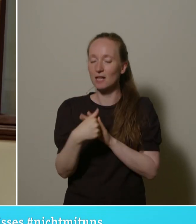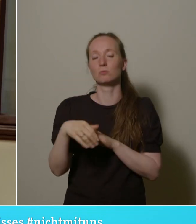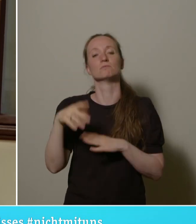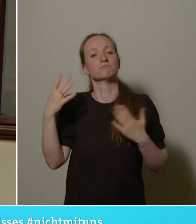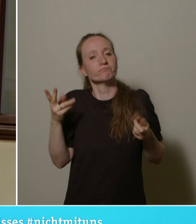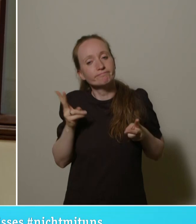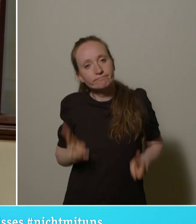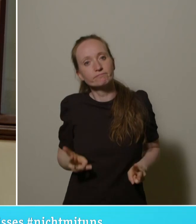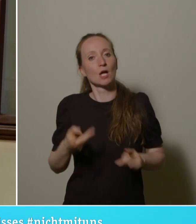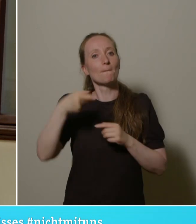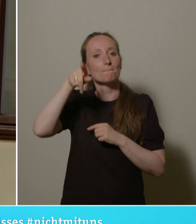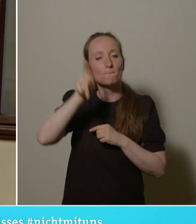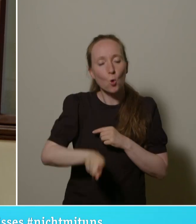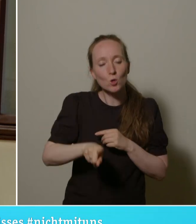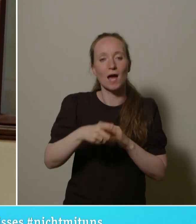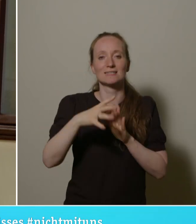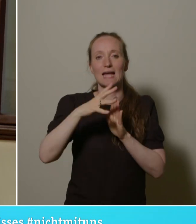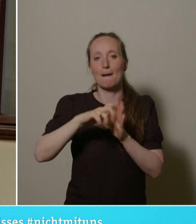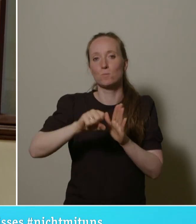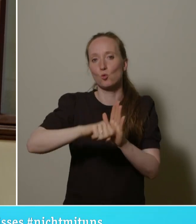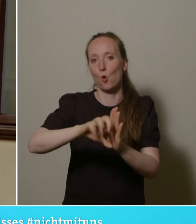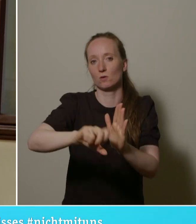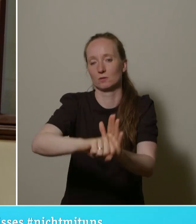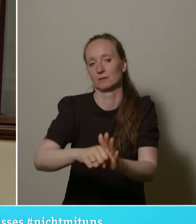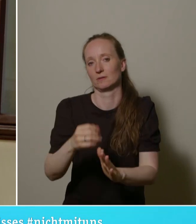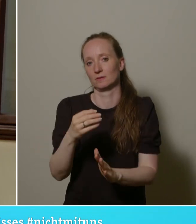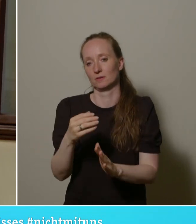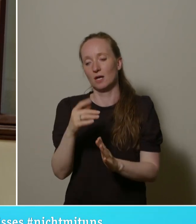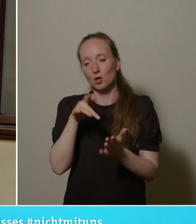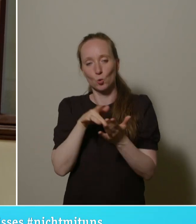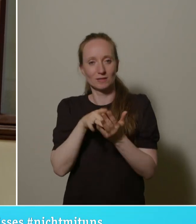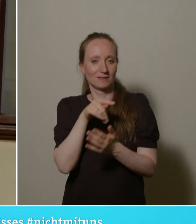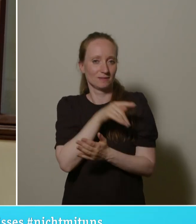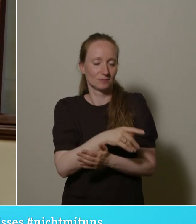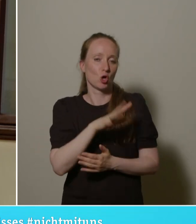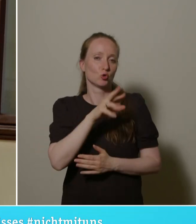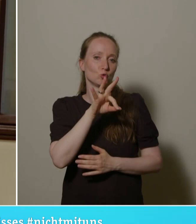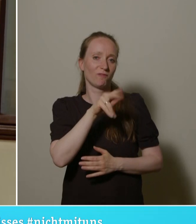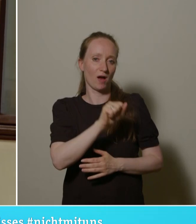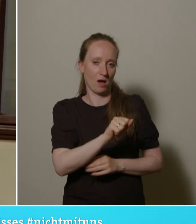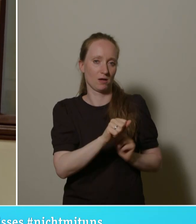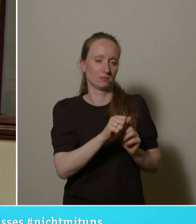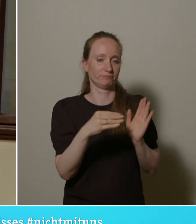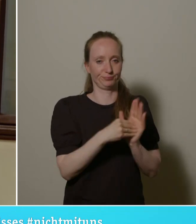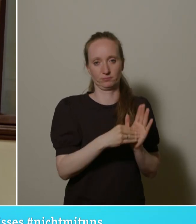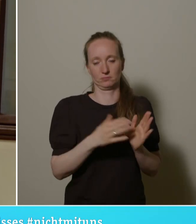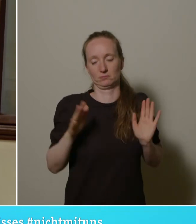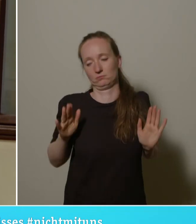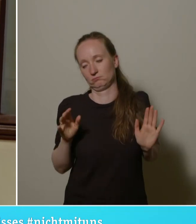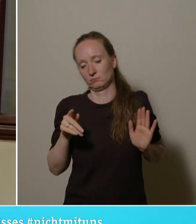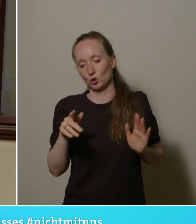entsprechende Monatsabbuchung bekommen können, wenn sie eben ein sogenanntes P-Konto haben. Das ist so. Das kann man